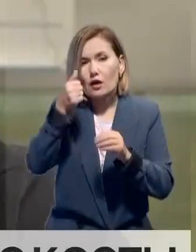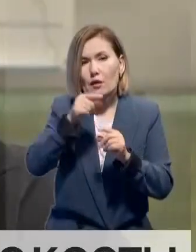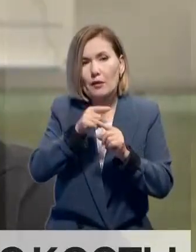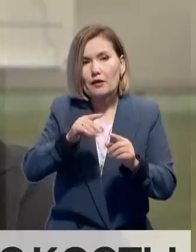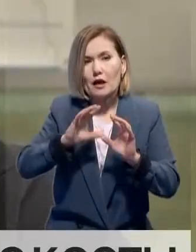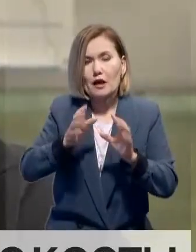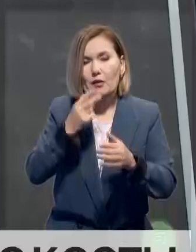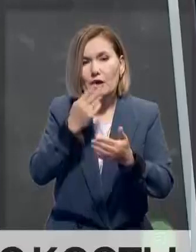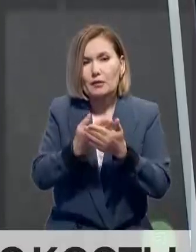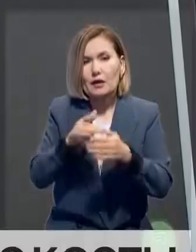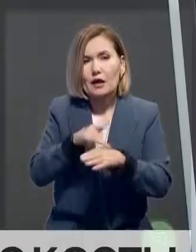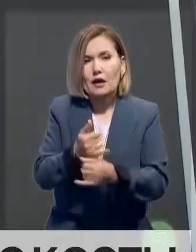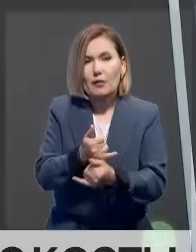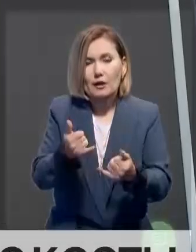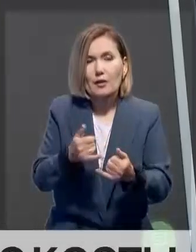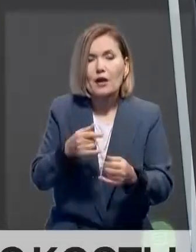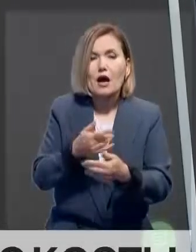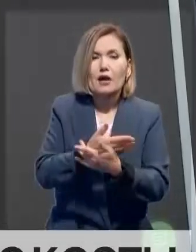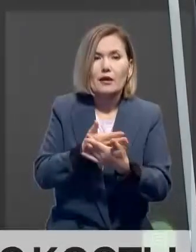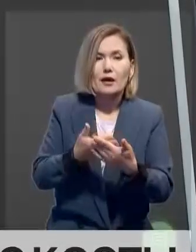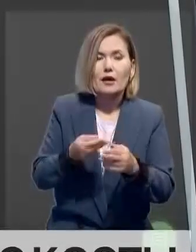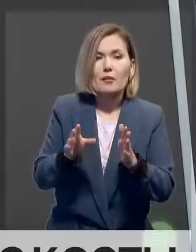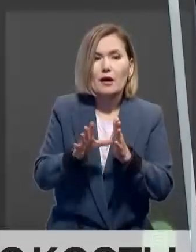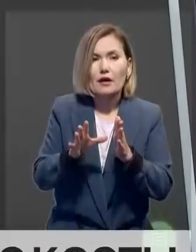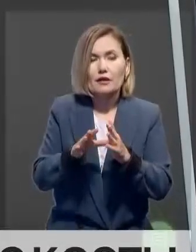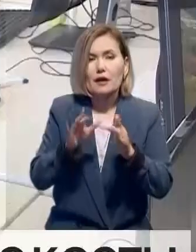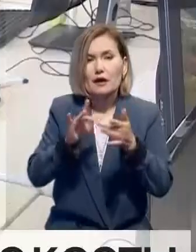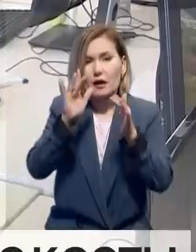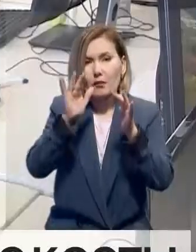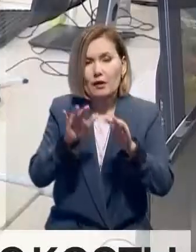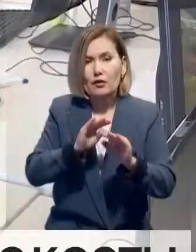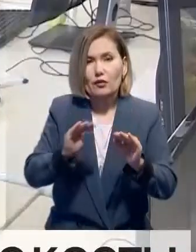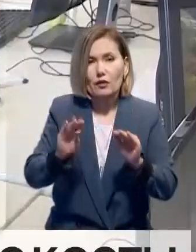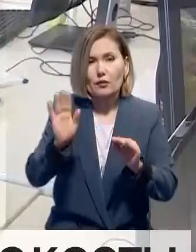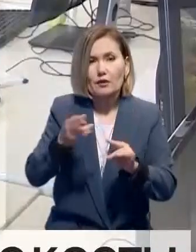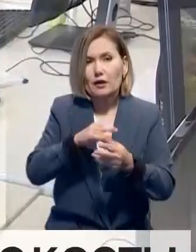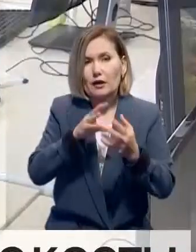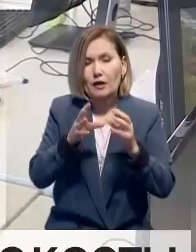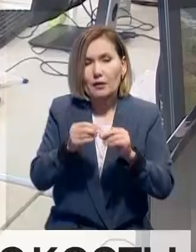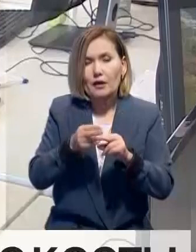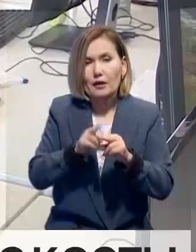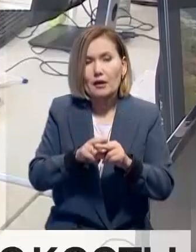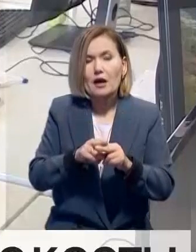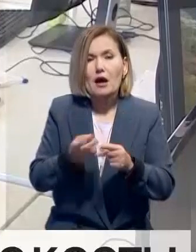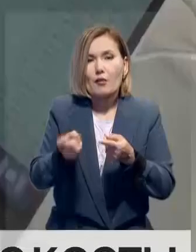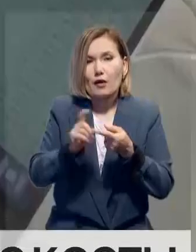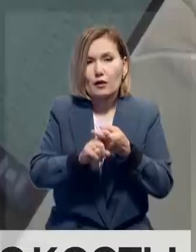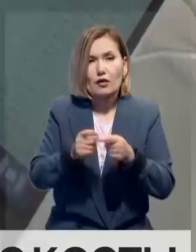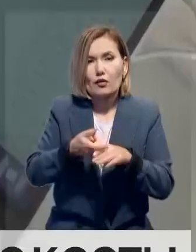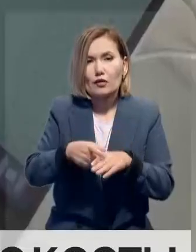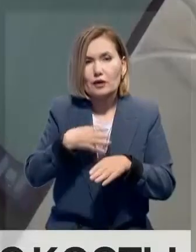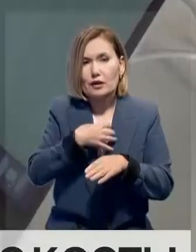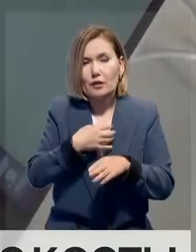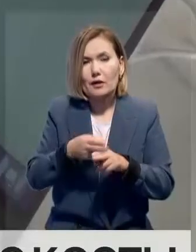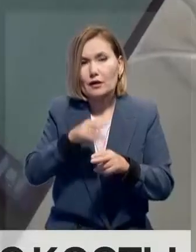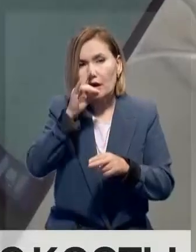кейін әлемде көрсетілетін қызметтер мен тауарлар электронды порталдарға жайғастырылады. Сондықтан соған қарай ыңғайланған абзал. Ал